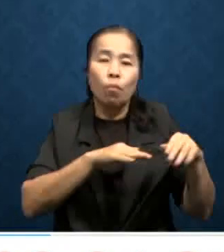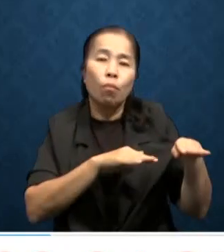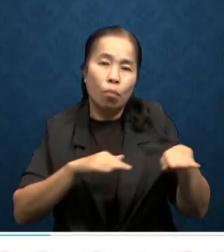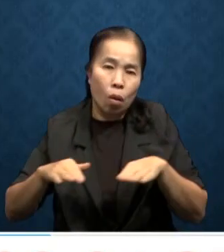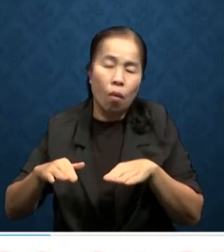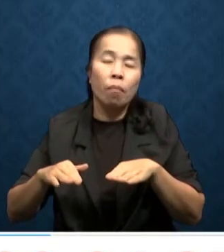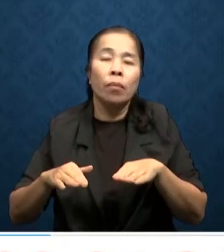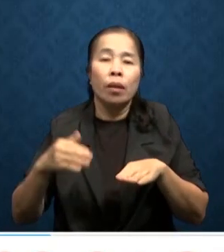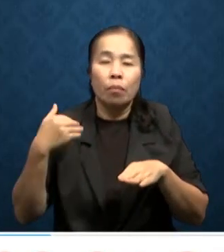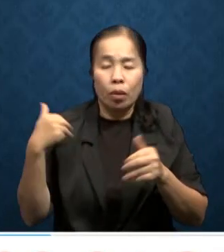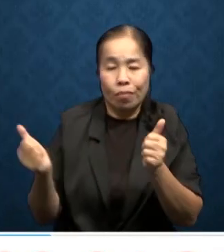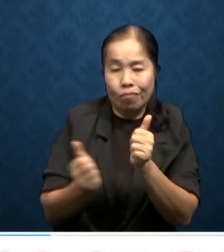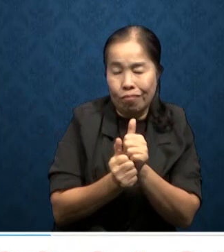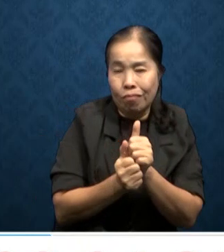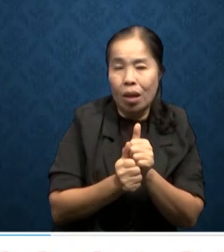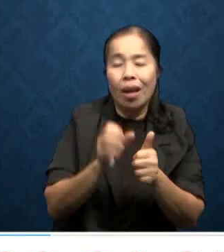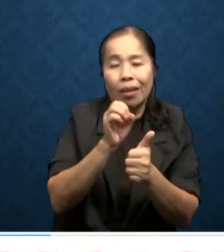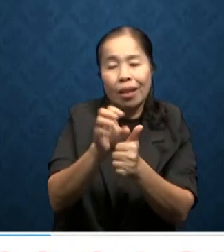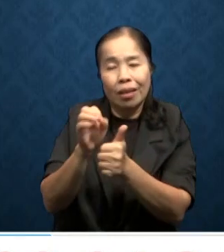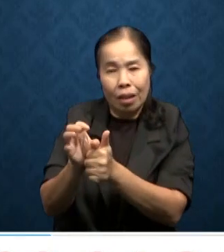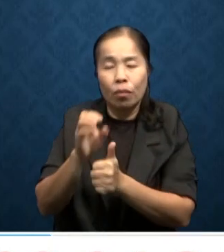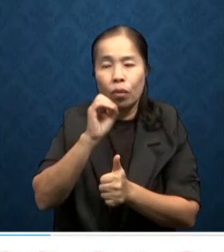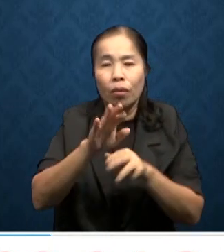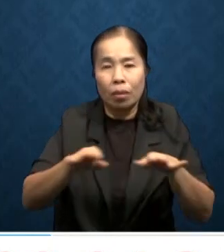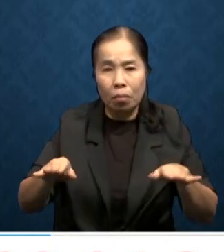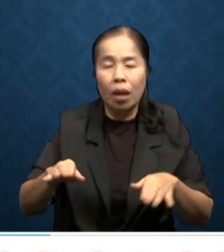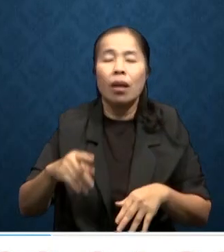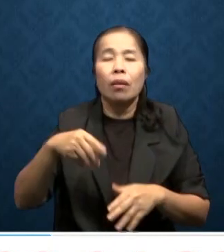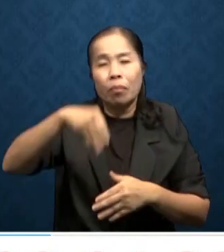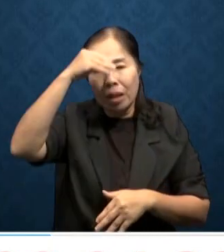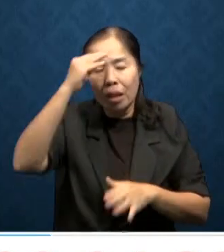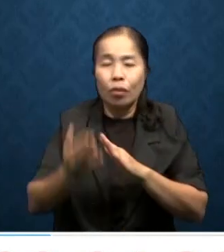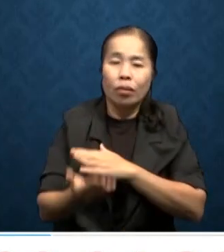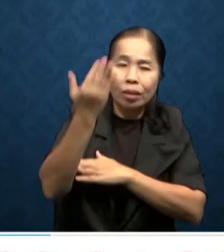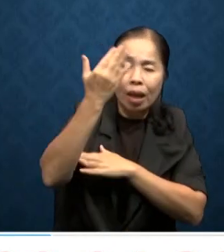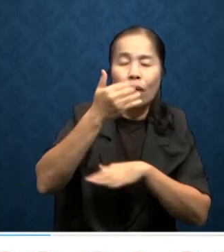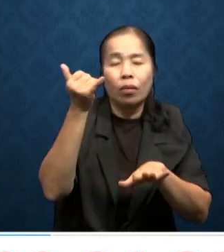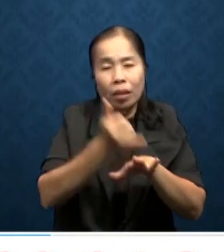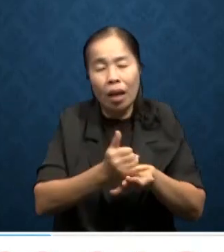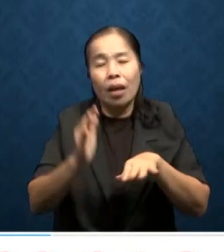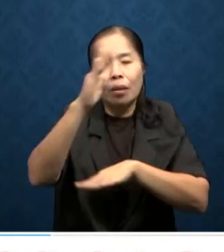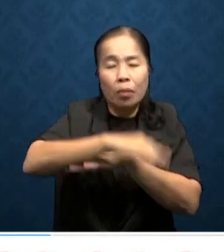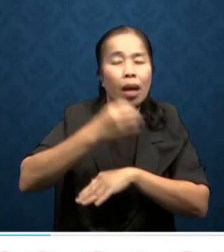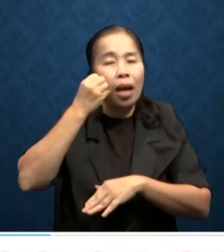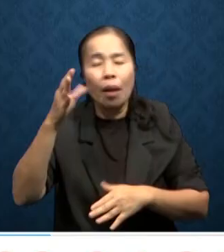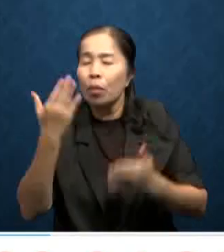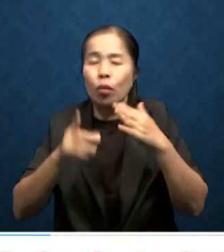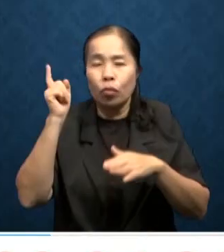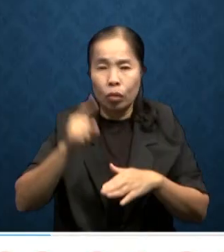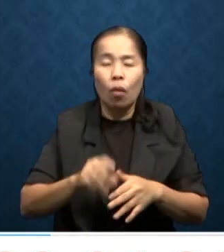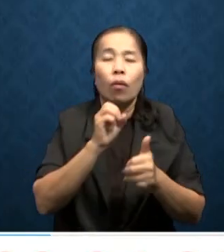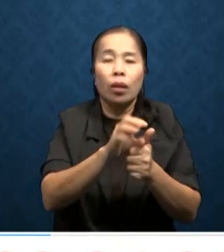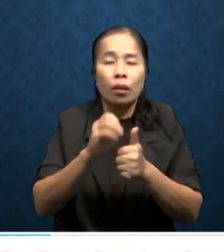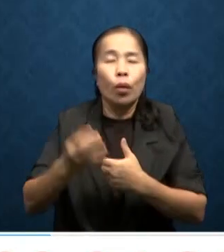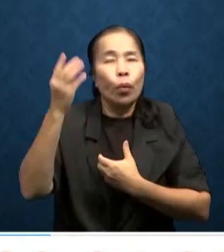อธิบายเด็กๆบนรถทุกครั้งที่ขึ้นรถนะคะเช้าไปเย็นกลับก็ต้องอธิบายนะฮะเพื่อให้เด็กเนี่ยซึมซับว่าความป้อง